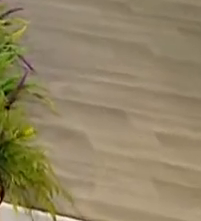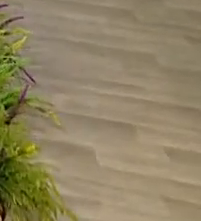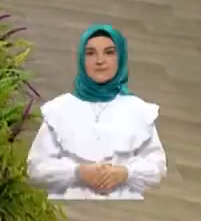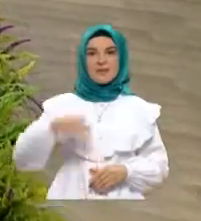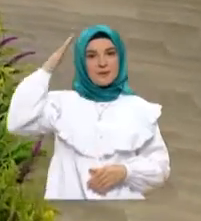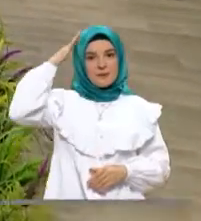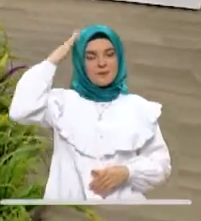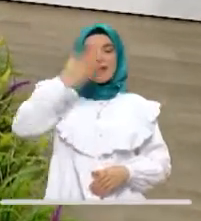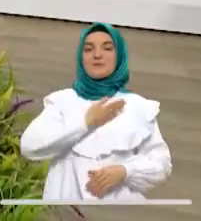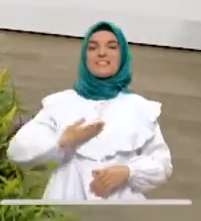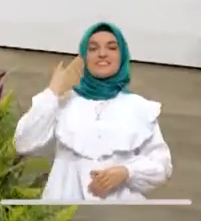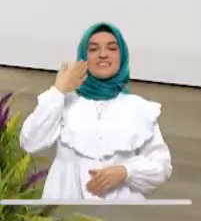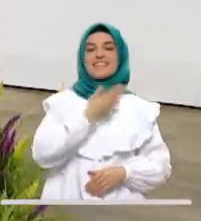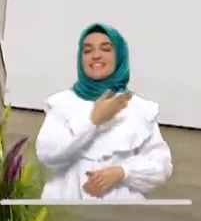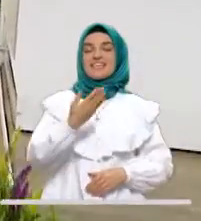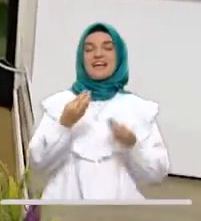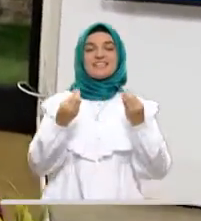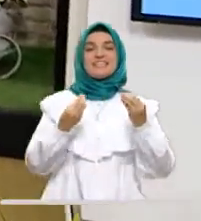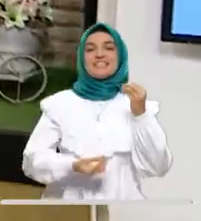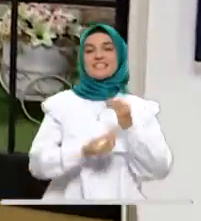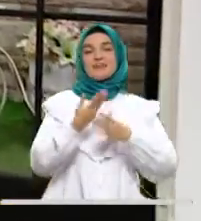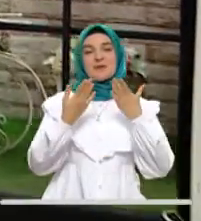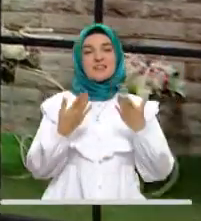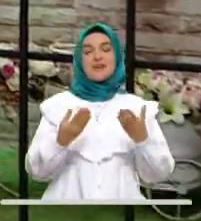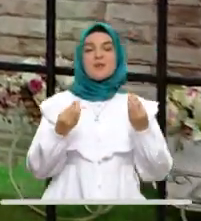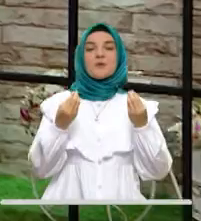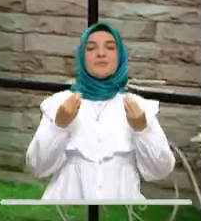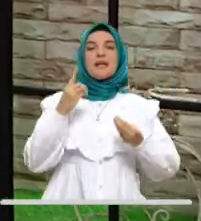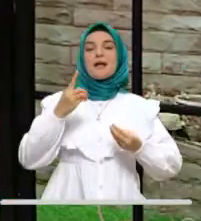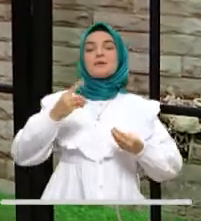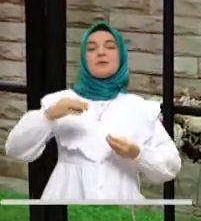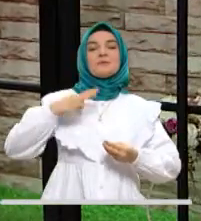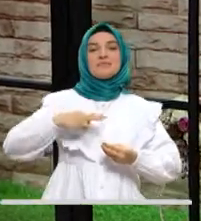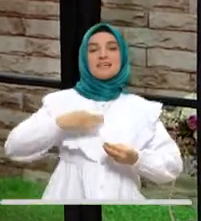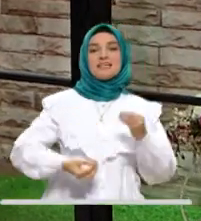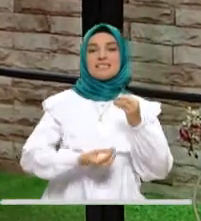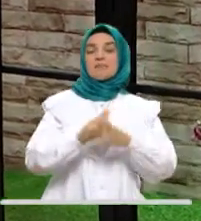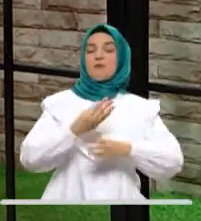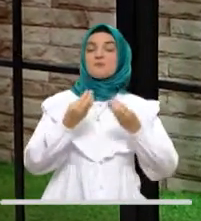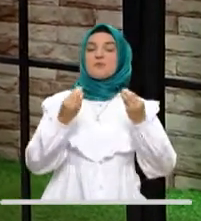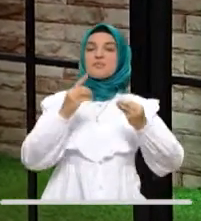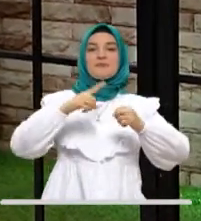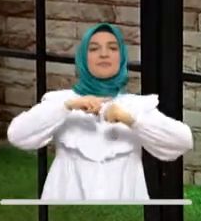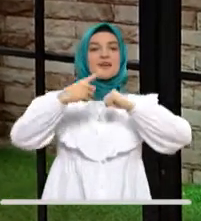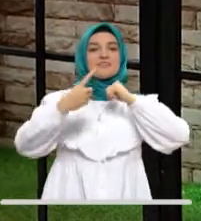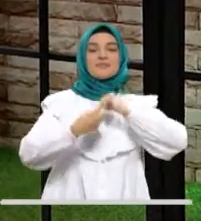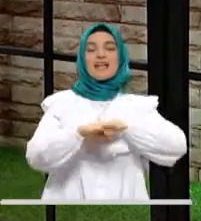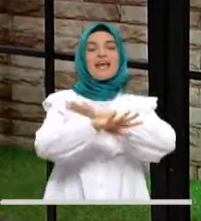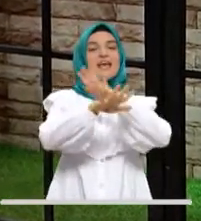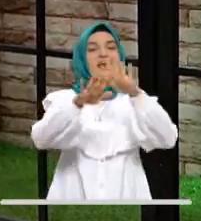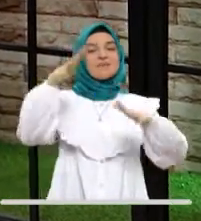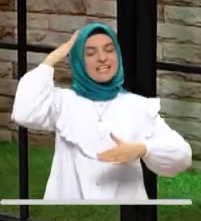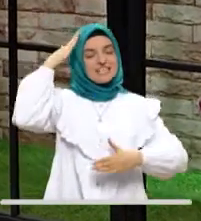Merhaba sevgili seyirciler, hayırlı sabahlar dilerim. Güzel bir pazartesi sabahından daha, güzel bir hafta başından daha hepinize